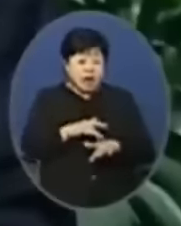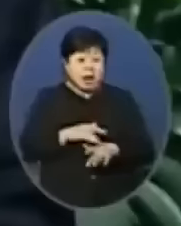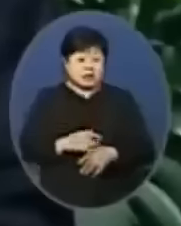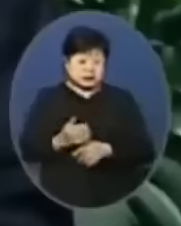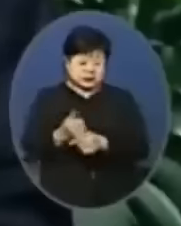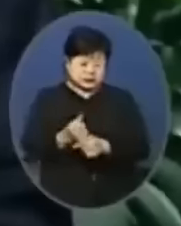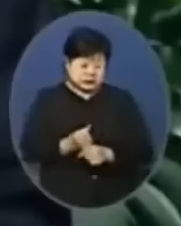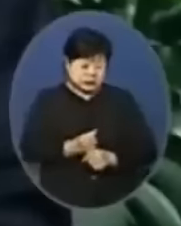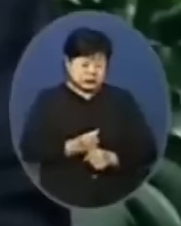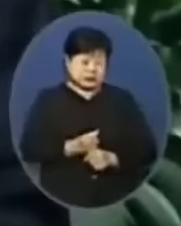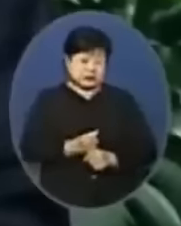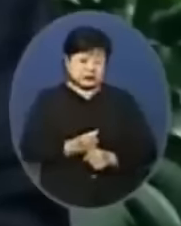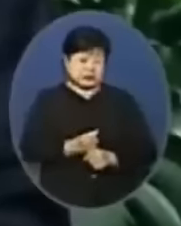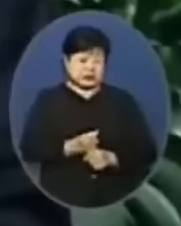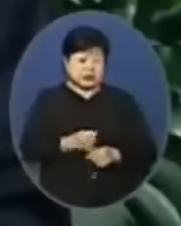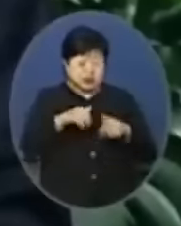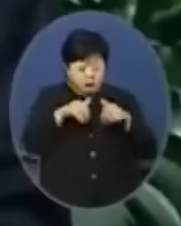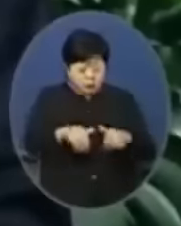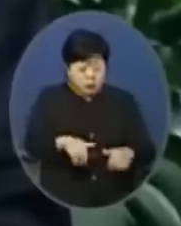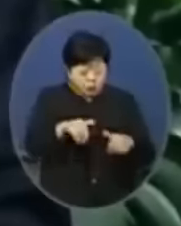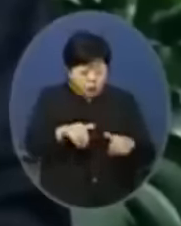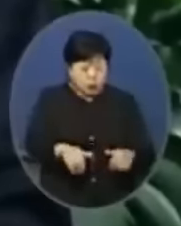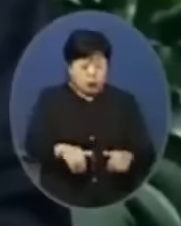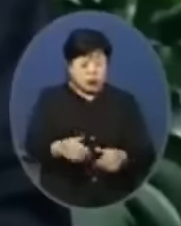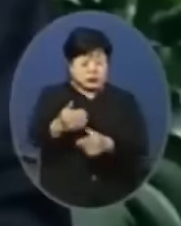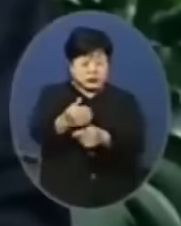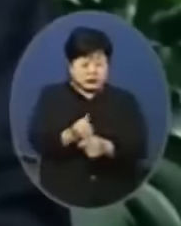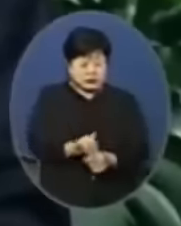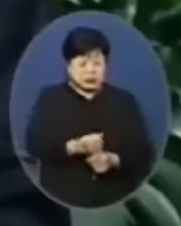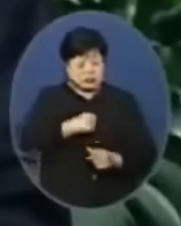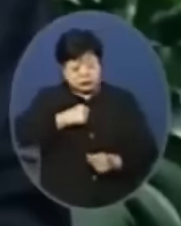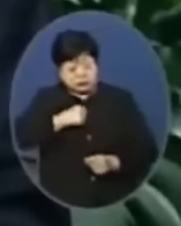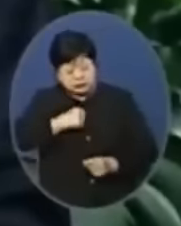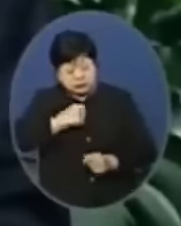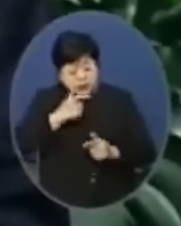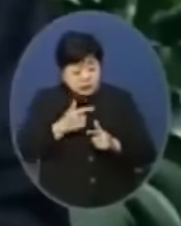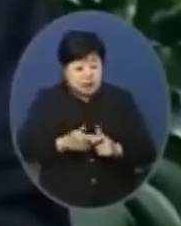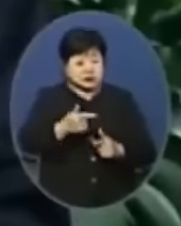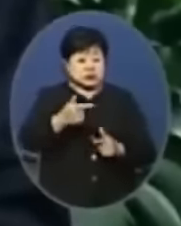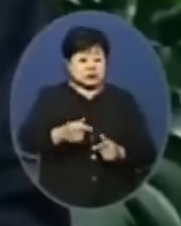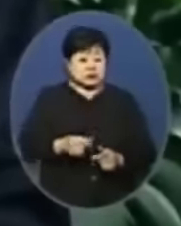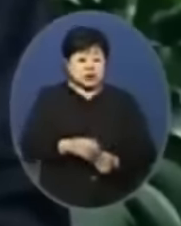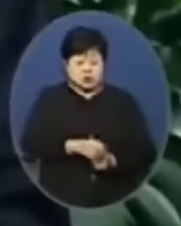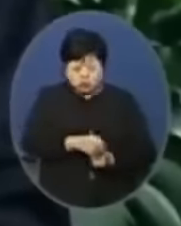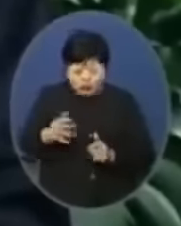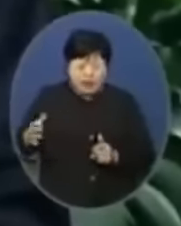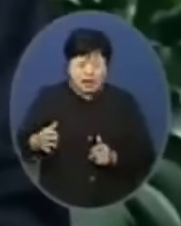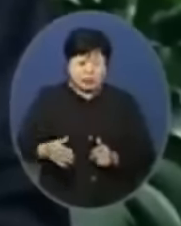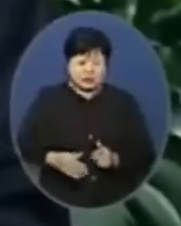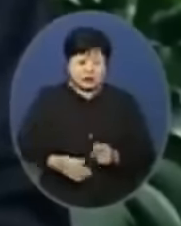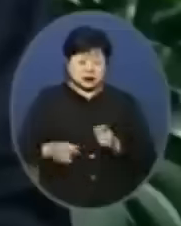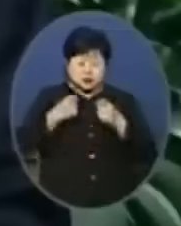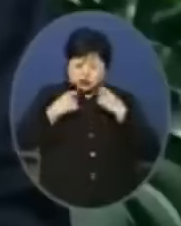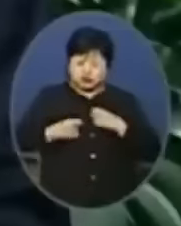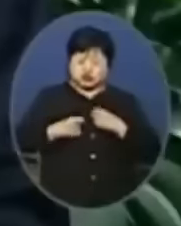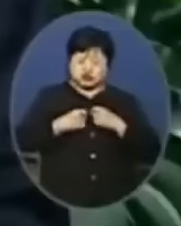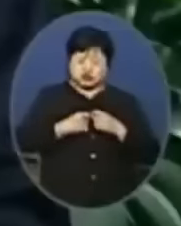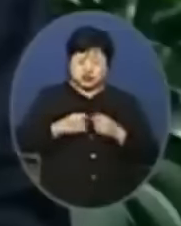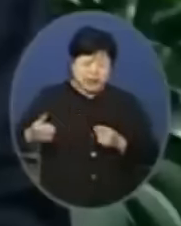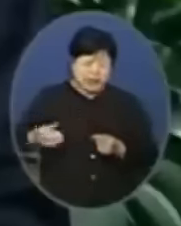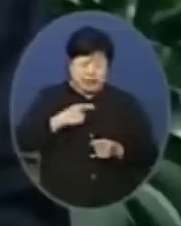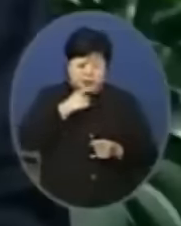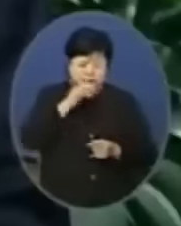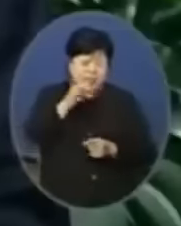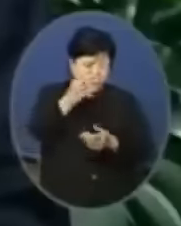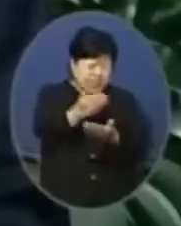삼아서 우리를 포로로 자꾸 끌고 다니는데 예수님이 놓아라, 그 밧줄을 놓아라, 내 피값을